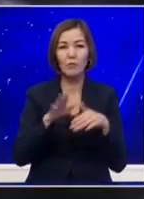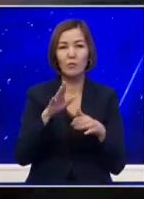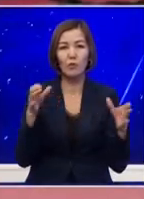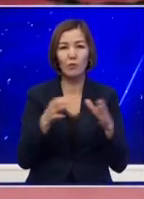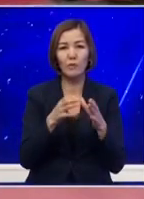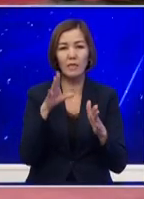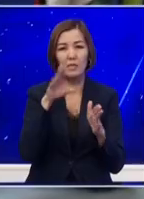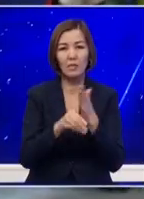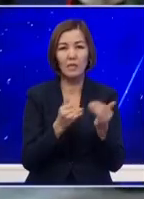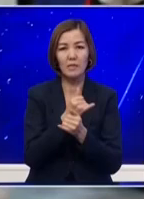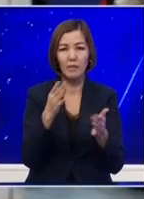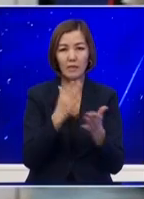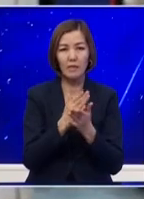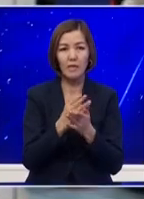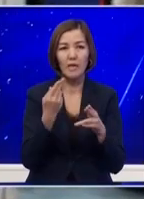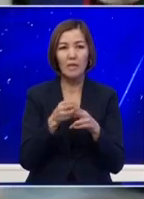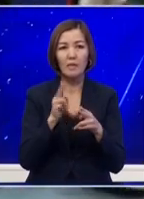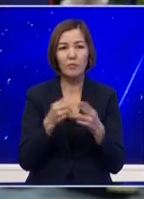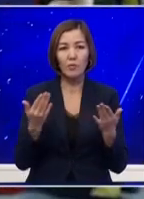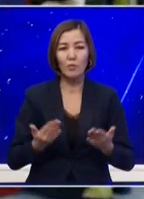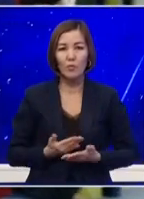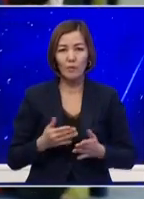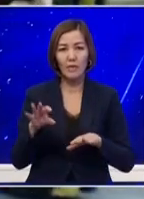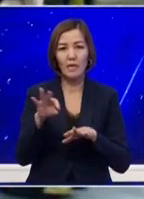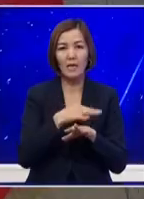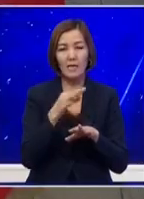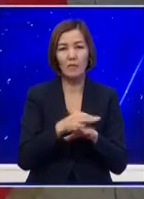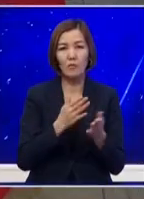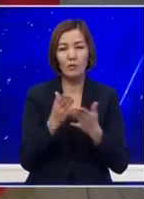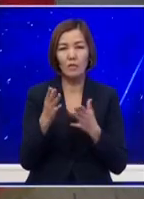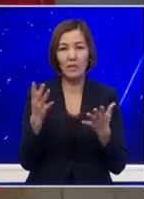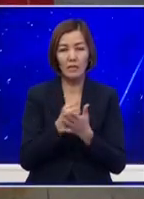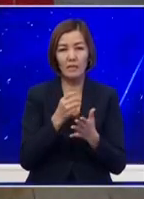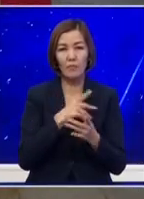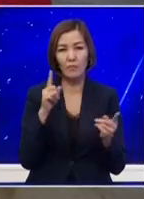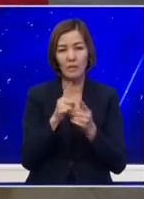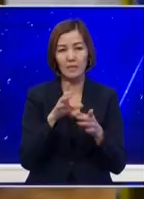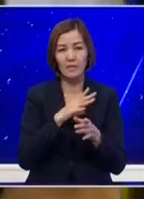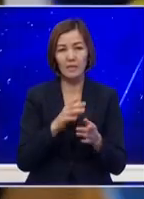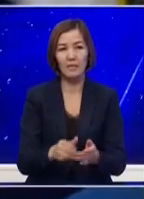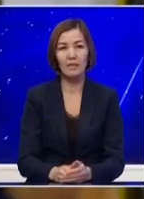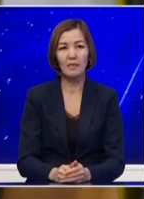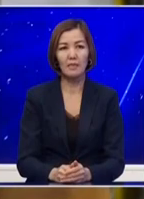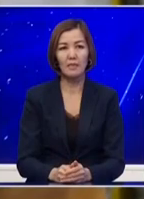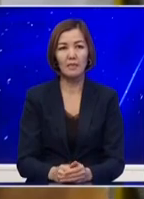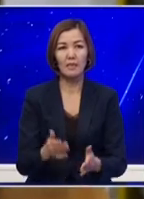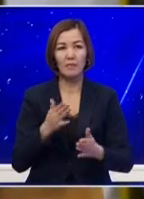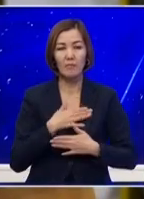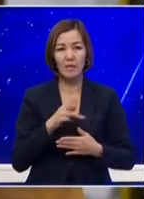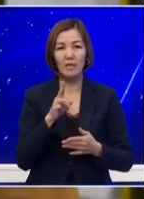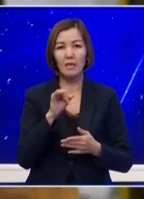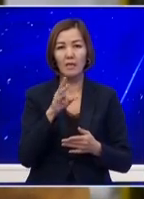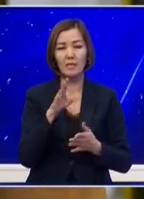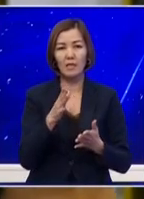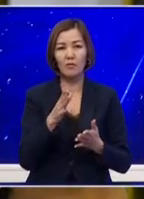каскадерлік топтардың бірінде қызмет етіп келеді. Тіпті өмірлік жарында осы салада жүріп жолықтырған. Мен де каскадермін, мен де